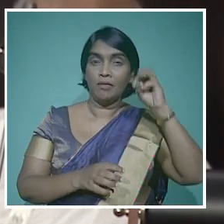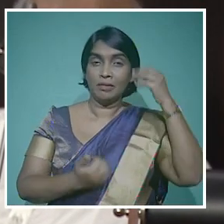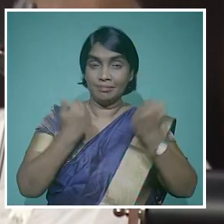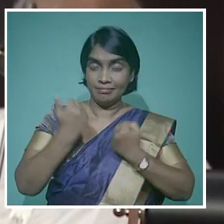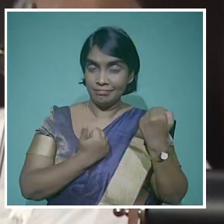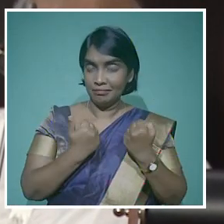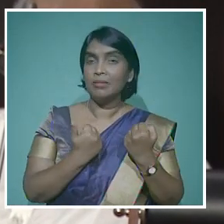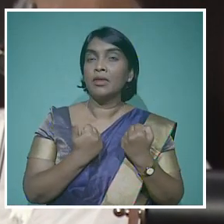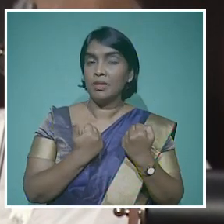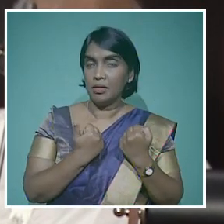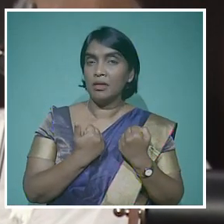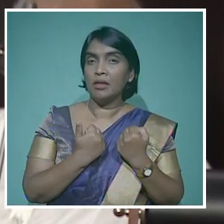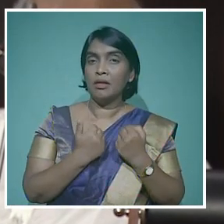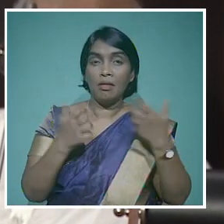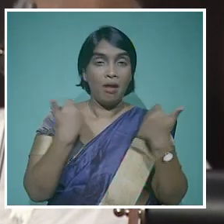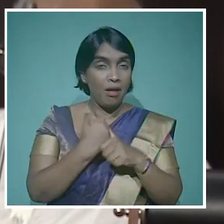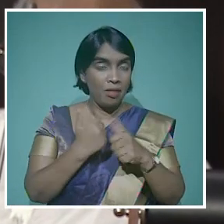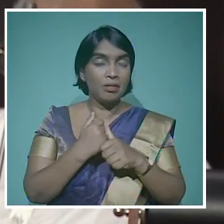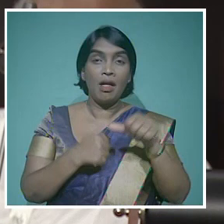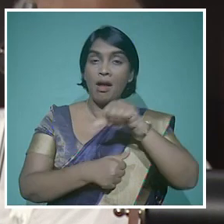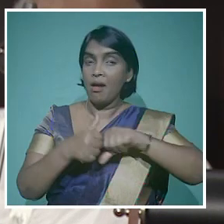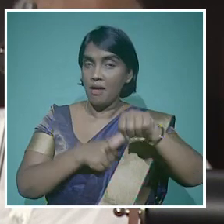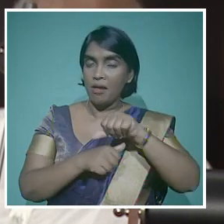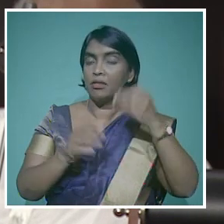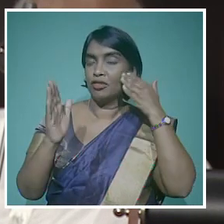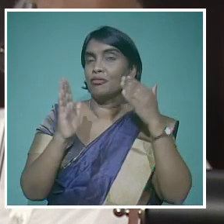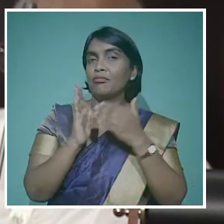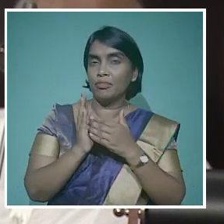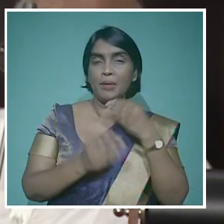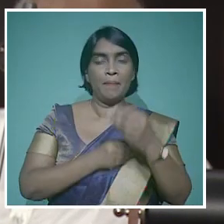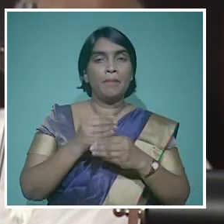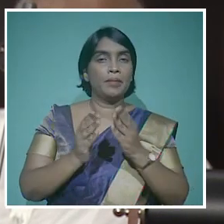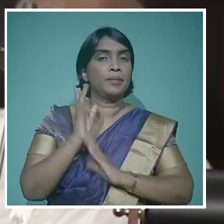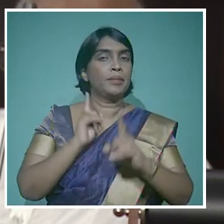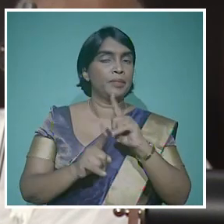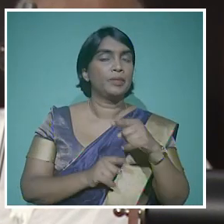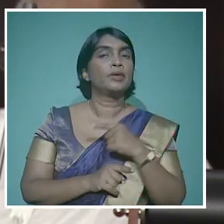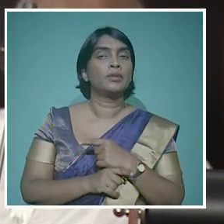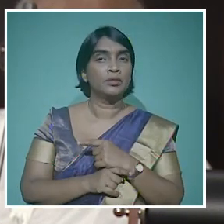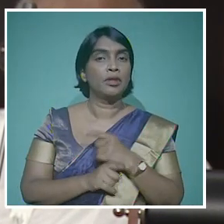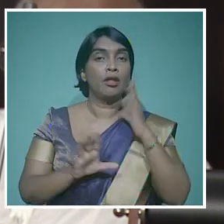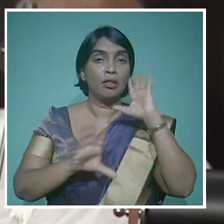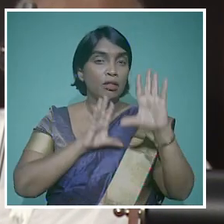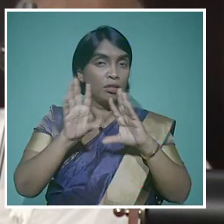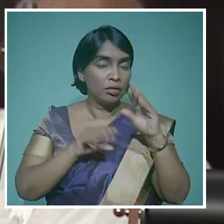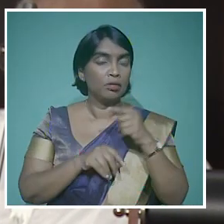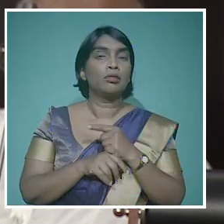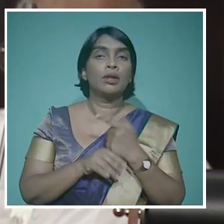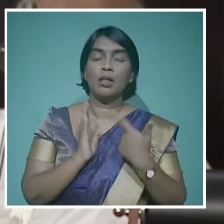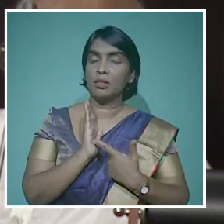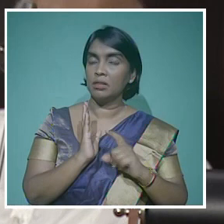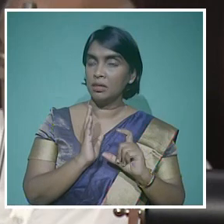රථ එක්ලස් කරන ආයතන සම්බන්ධ කිරීම සඳහා කර්මාන්ත අමාත්‍යාංශයේ තොරතුරු හා සංනිවේදන